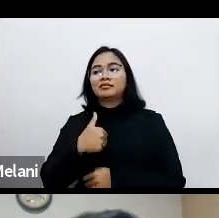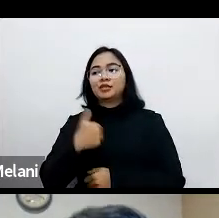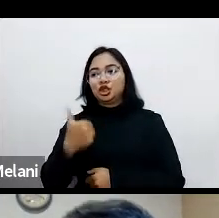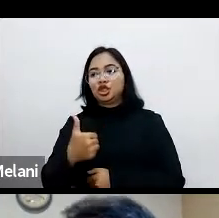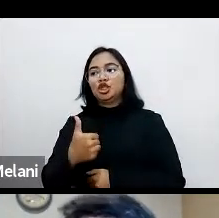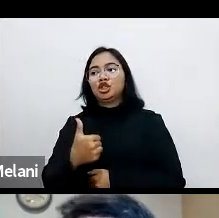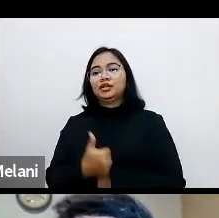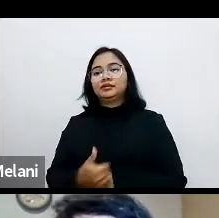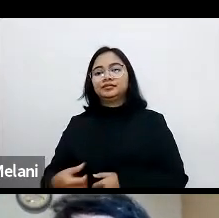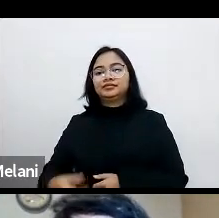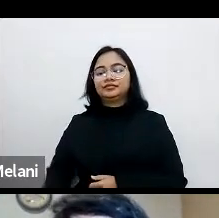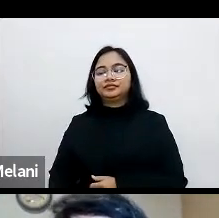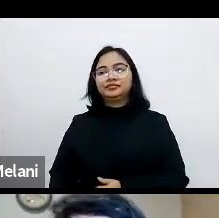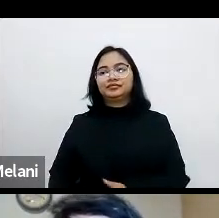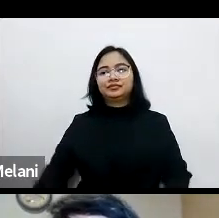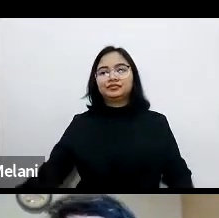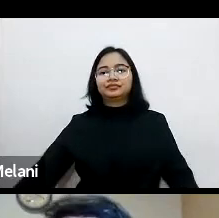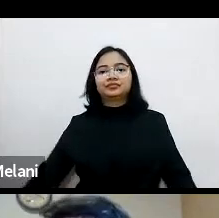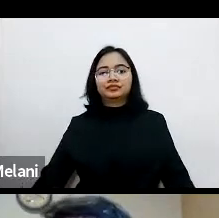memang merupakan